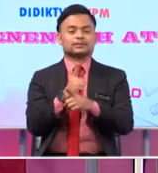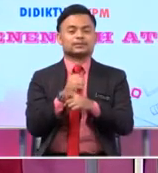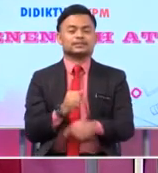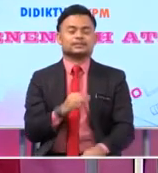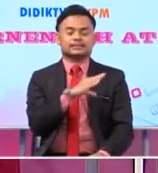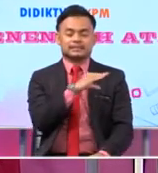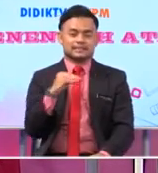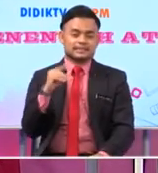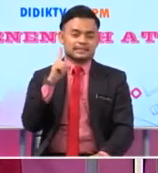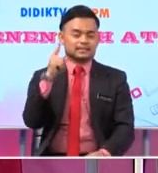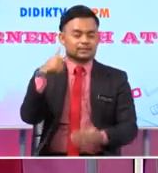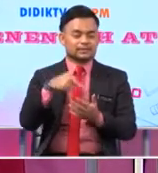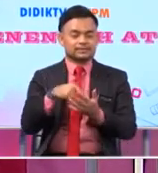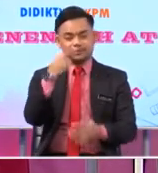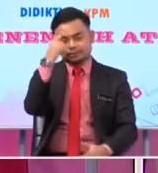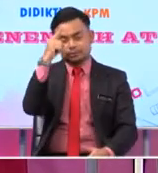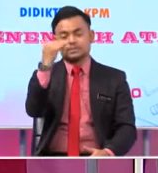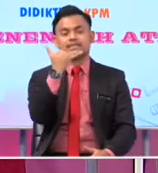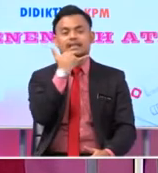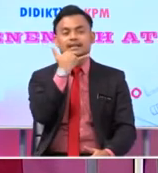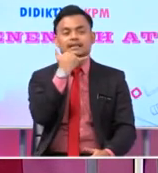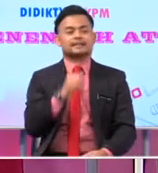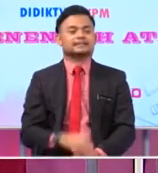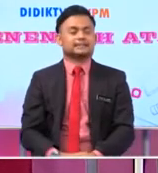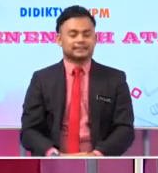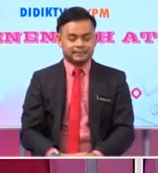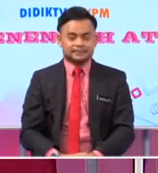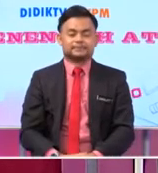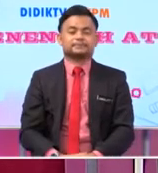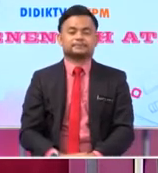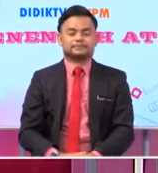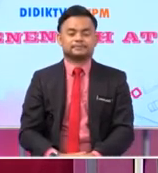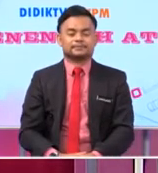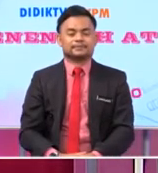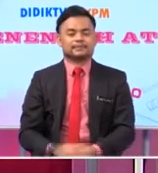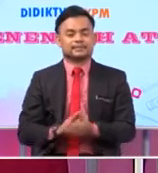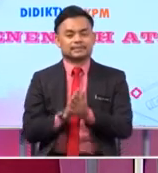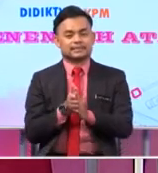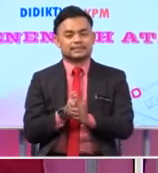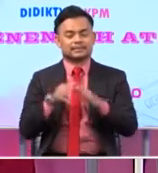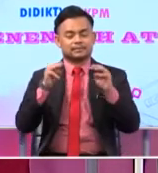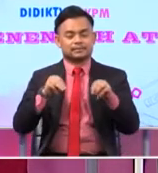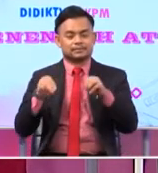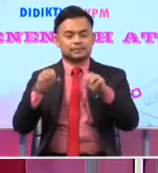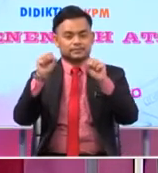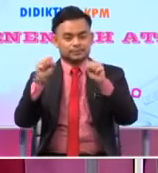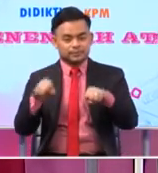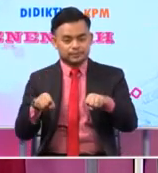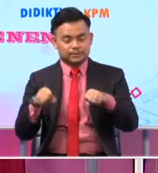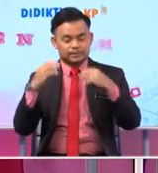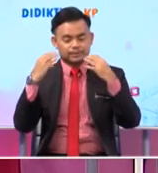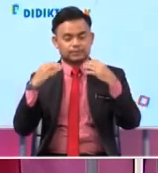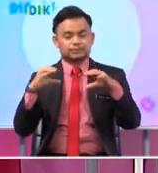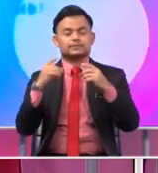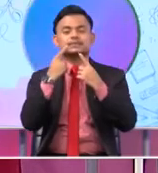adalah bahasa isyarat untuk salah Oke Betul dan salah Jadi murid-murid di rumah boleh coba menjawab soal yang